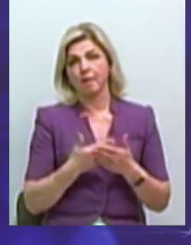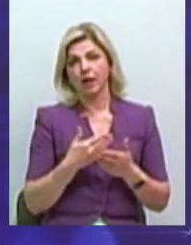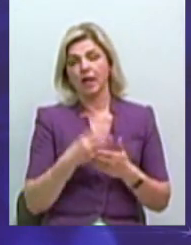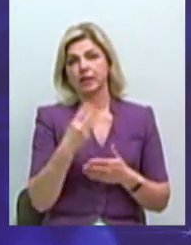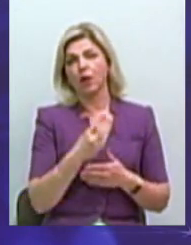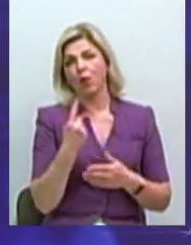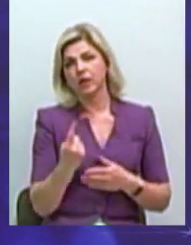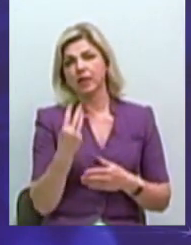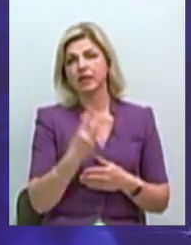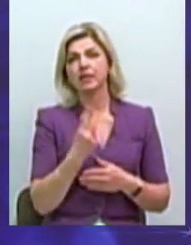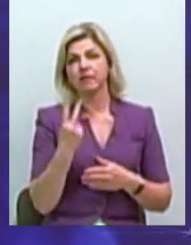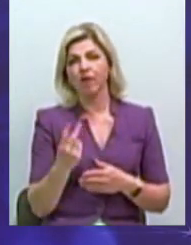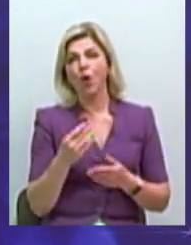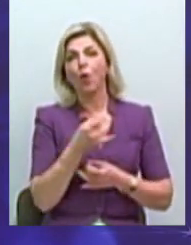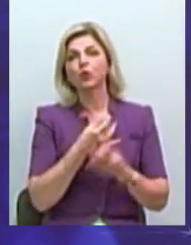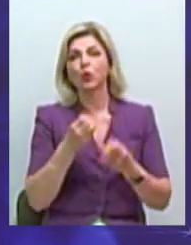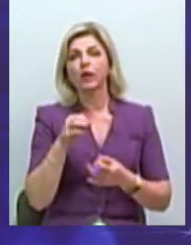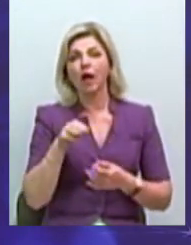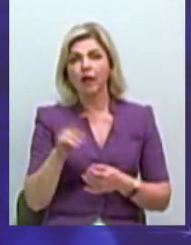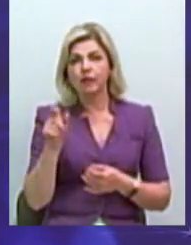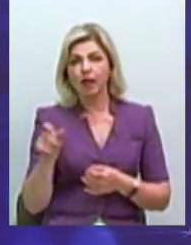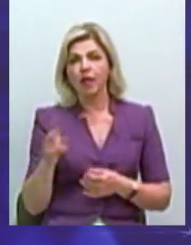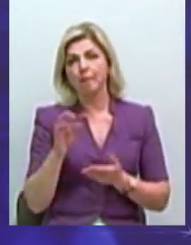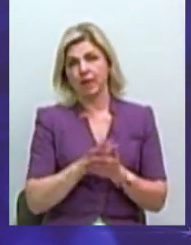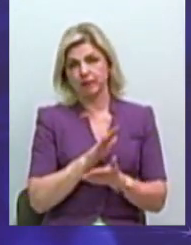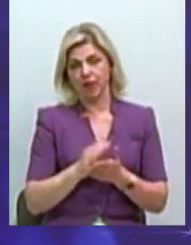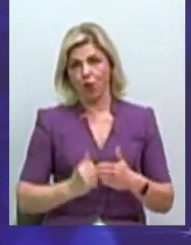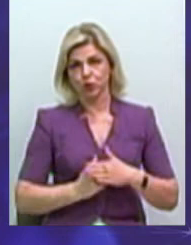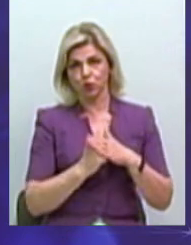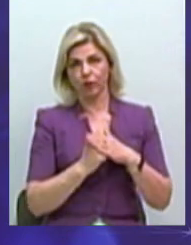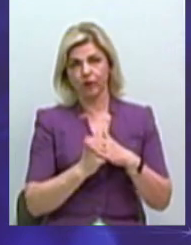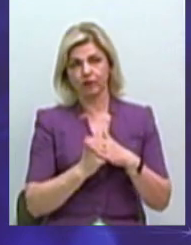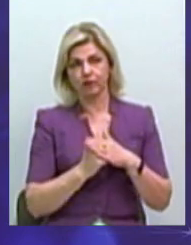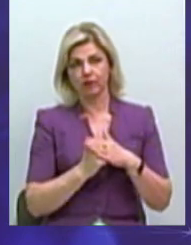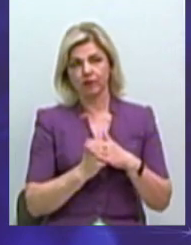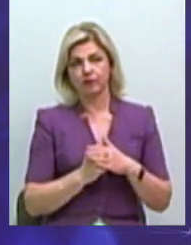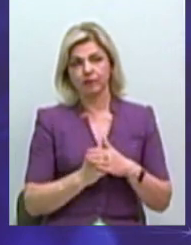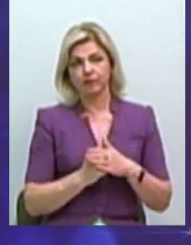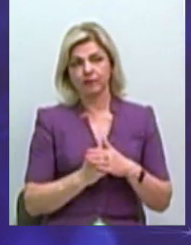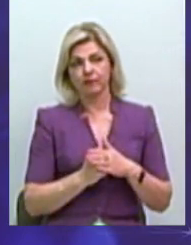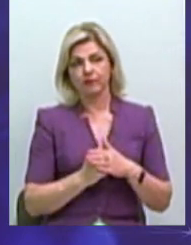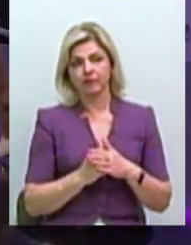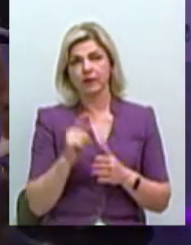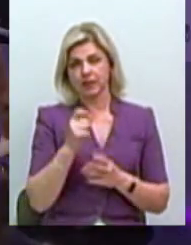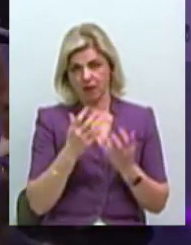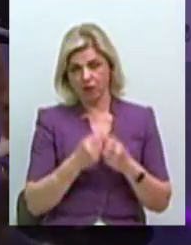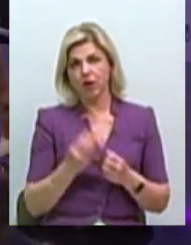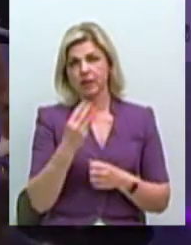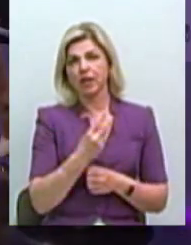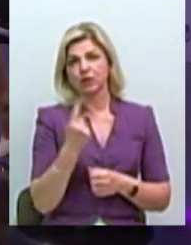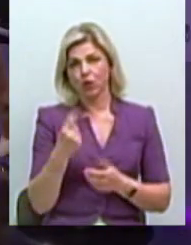чи 2, якщо не помиляюсь, консультантів на безоплатній основі. За закон 31, якраз